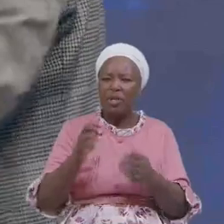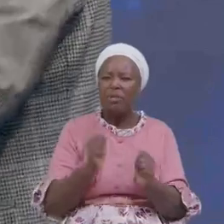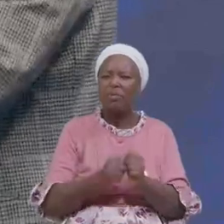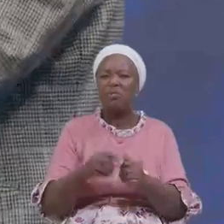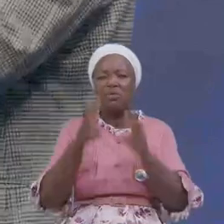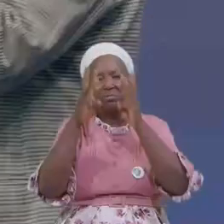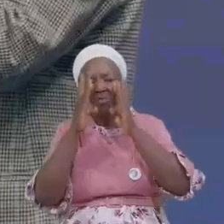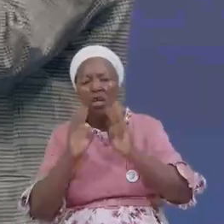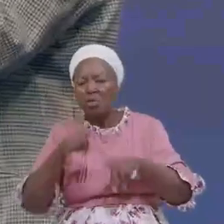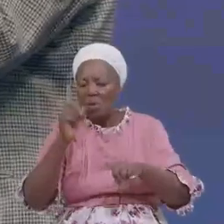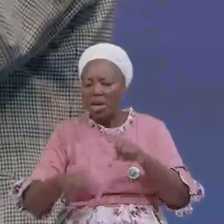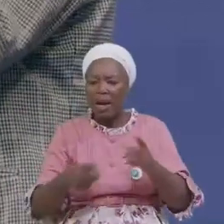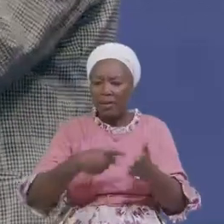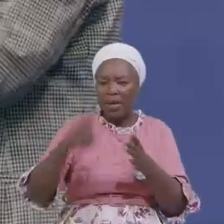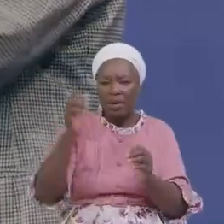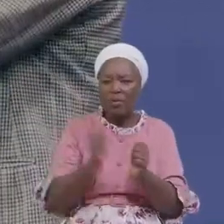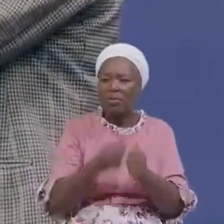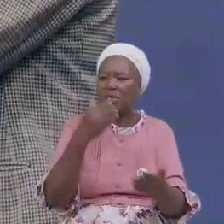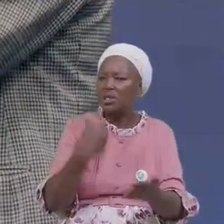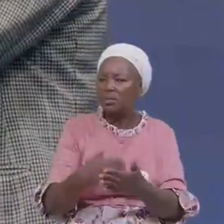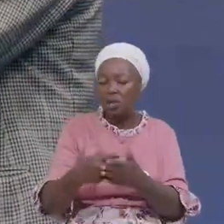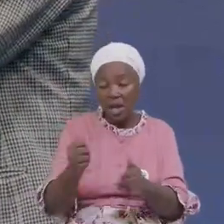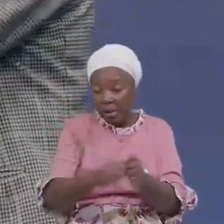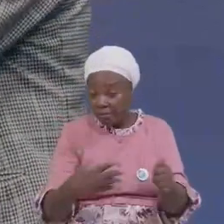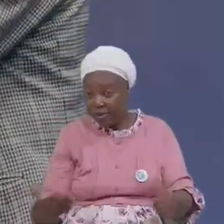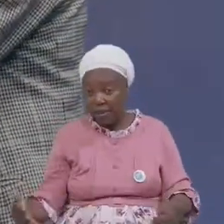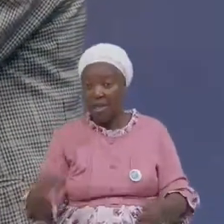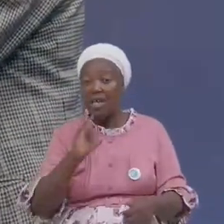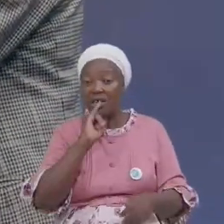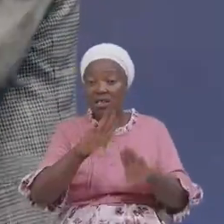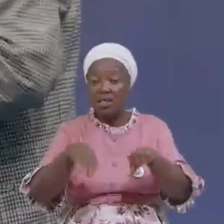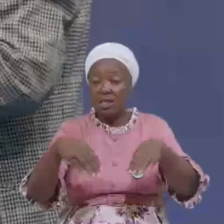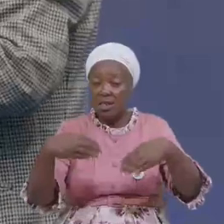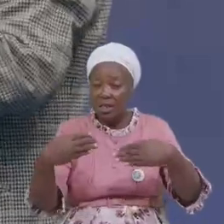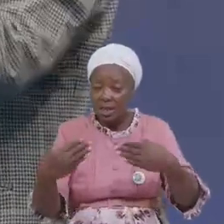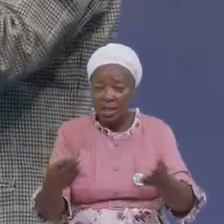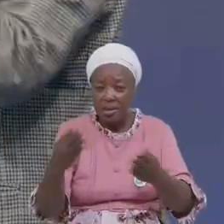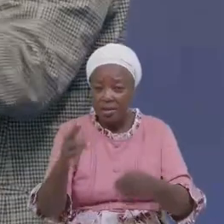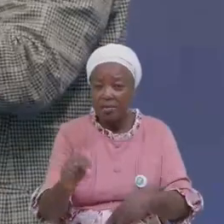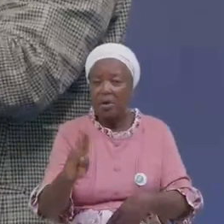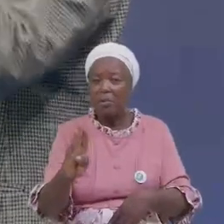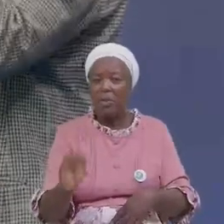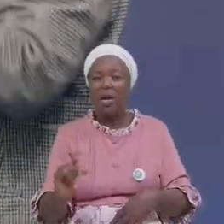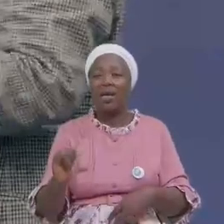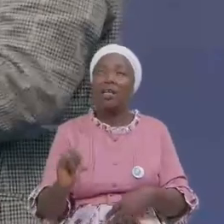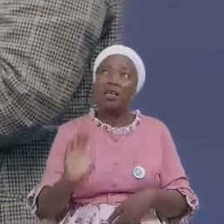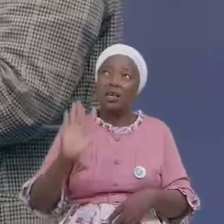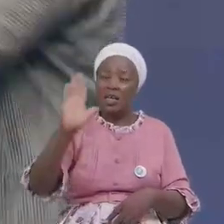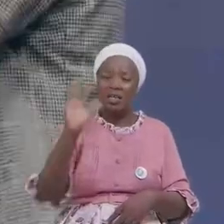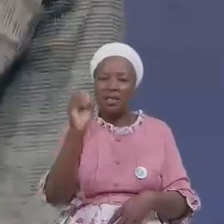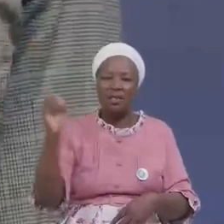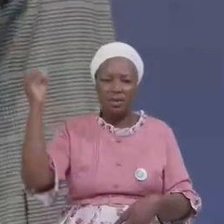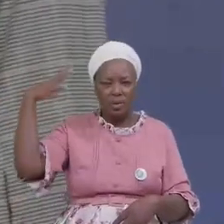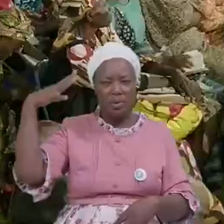avec de l'argent. Tout est par et donné par sa grâce.